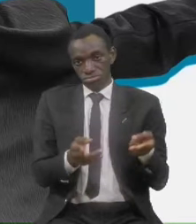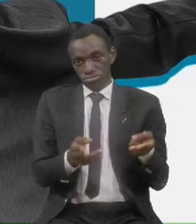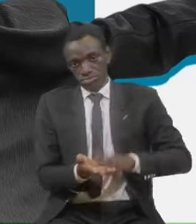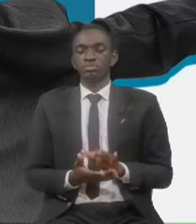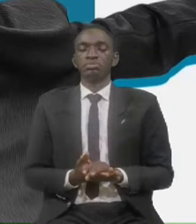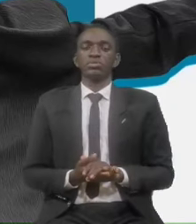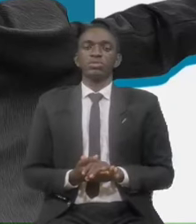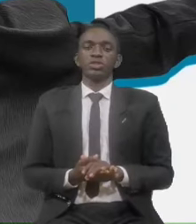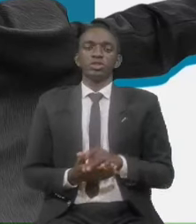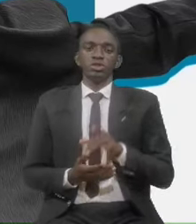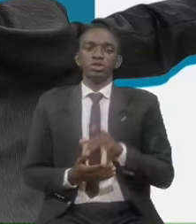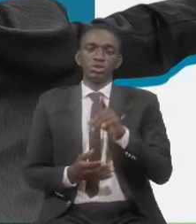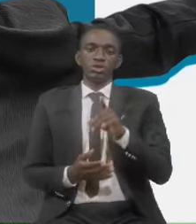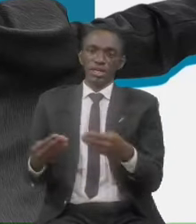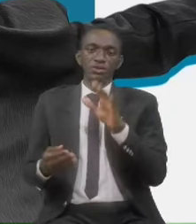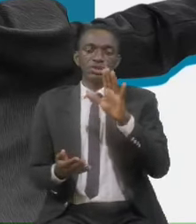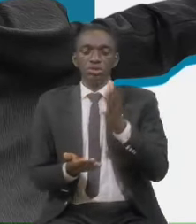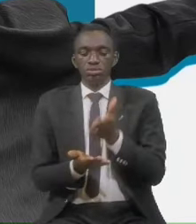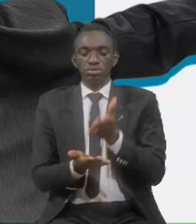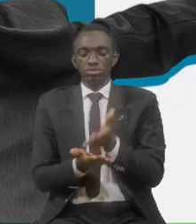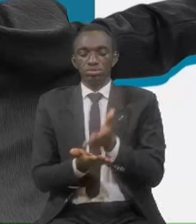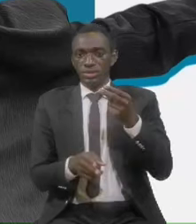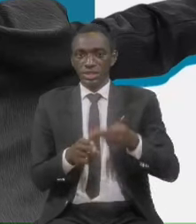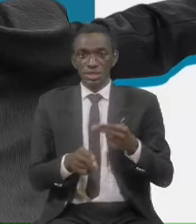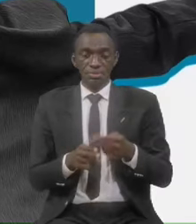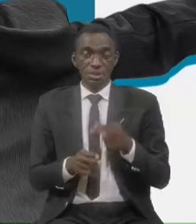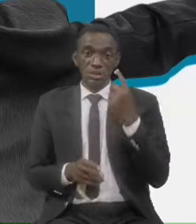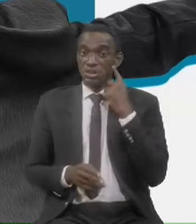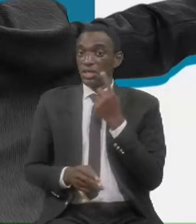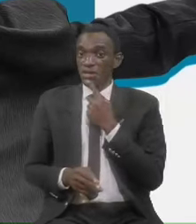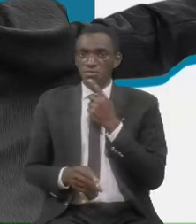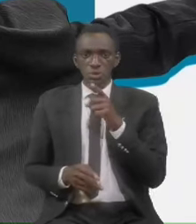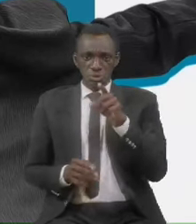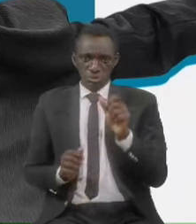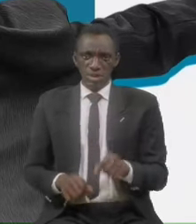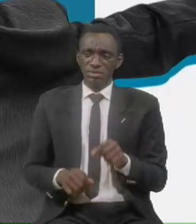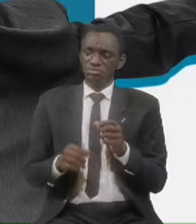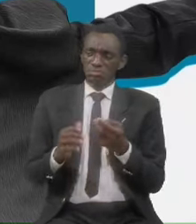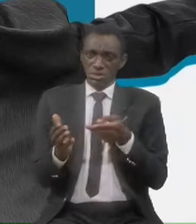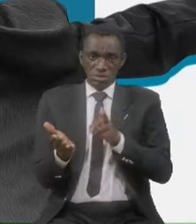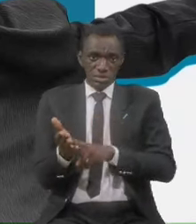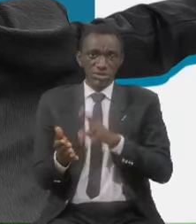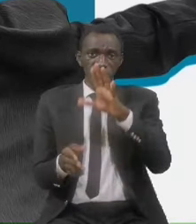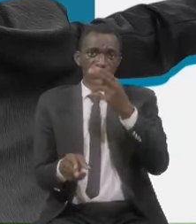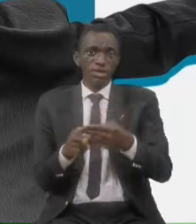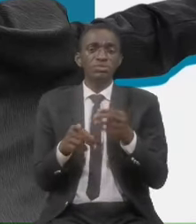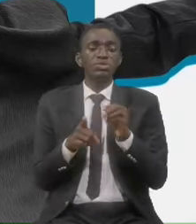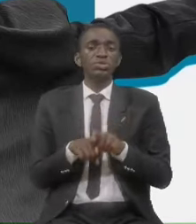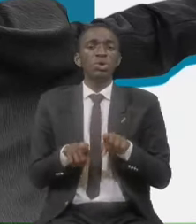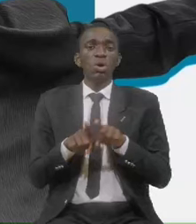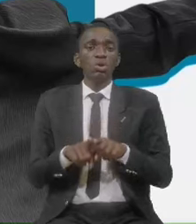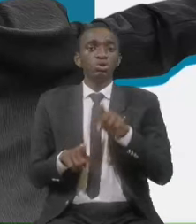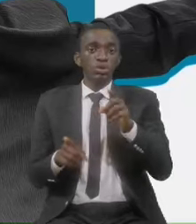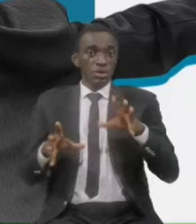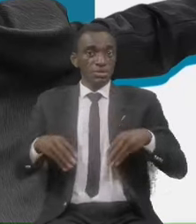vous. Et donnez-leur votre nom exact et toute autre information